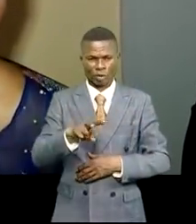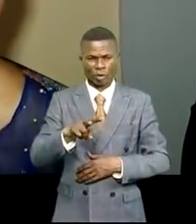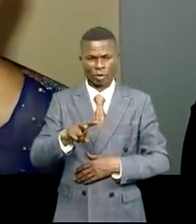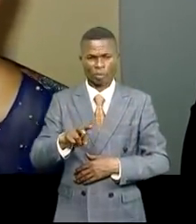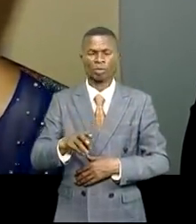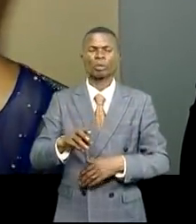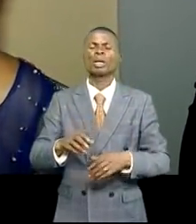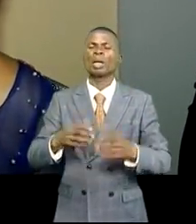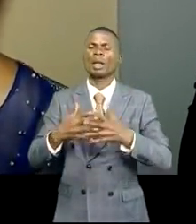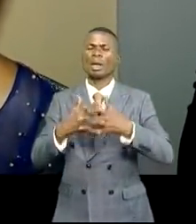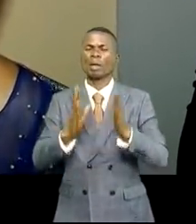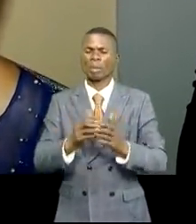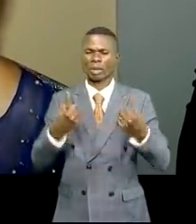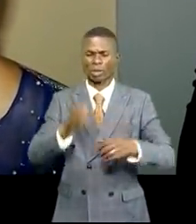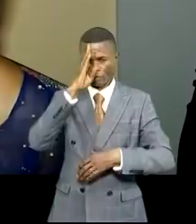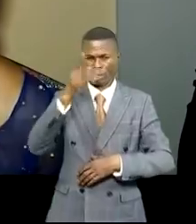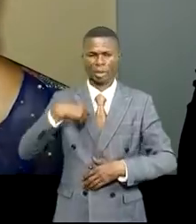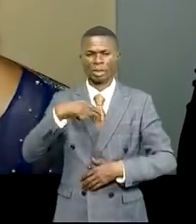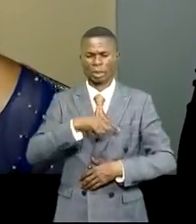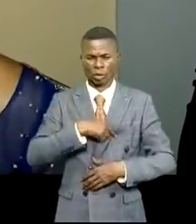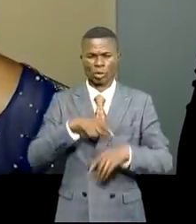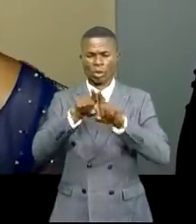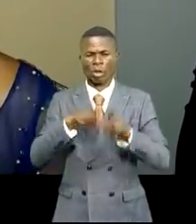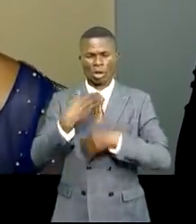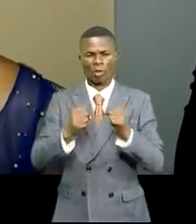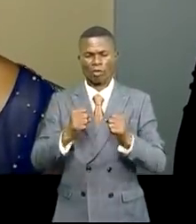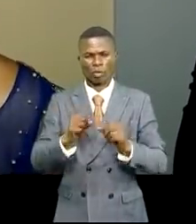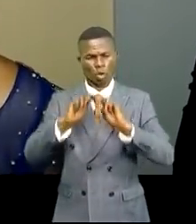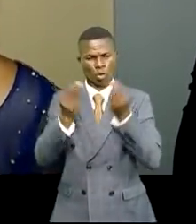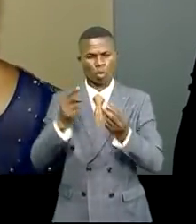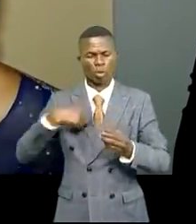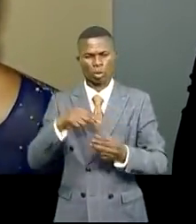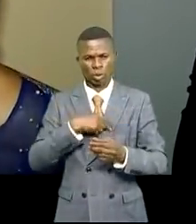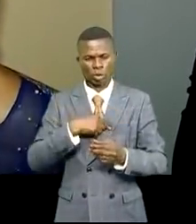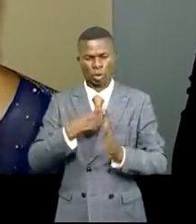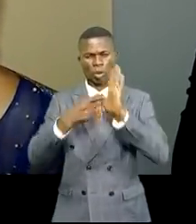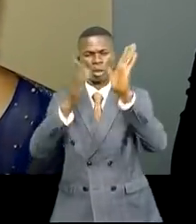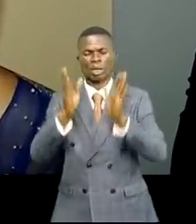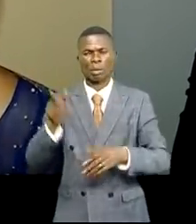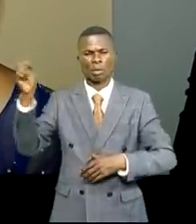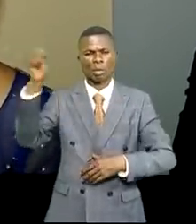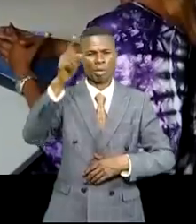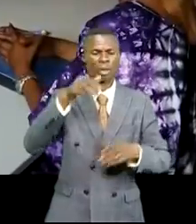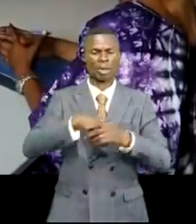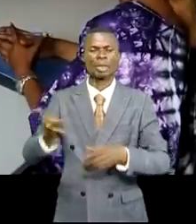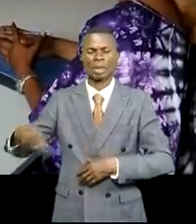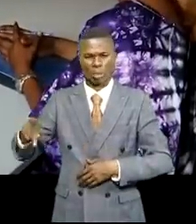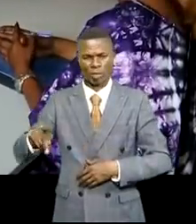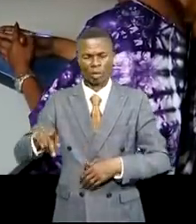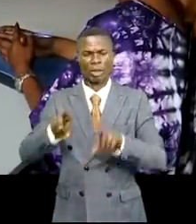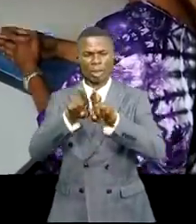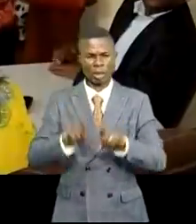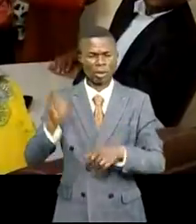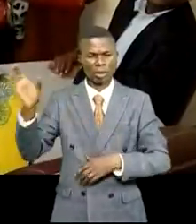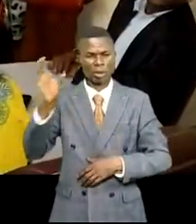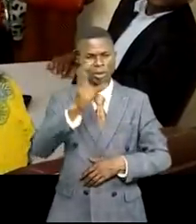les partenaires. Vous avez aussi fait en sorte que l'ICOFEM puisse avoir des représentations dans les provinces. Signalons que